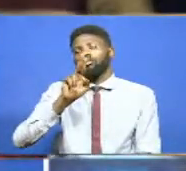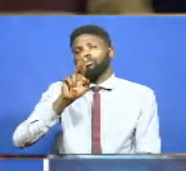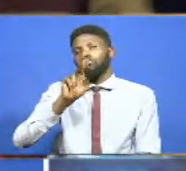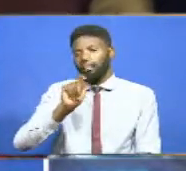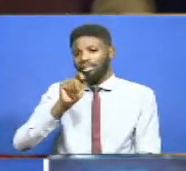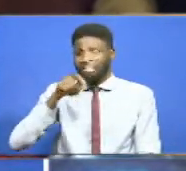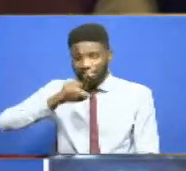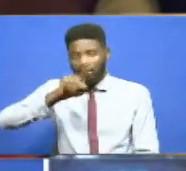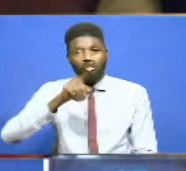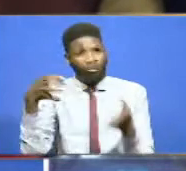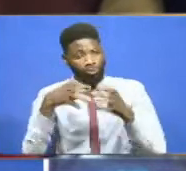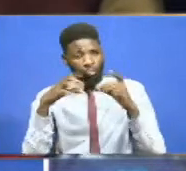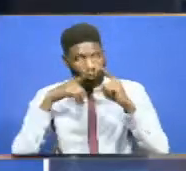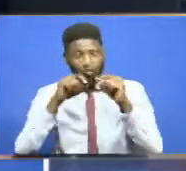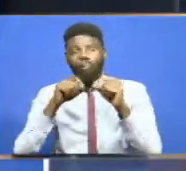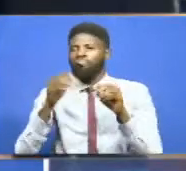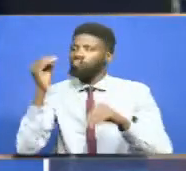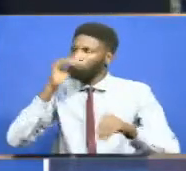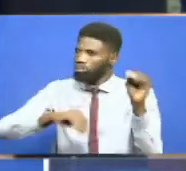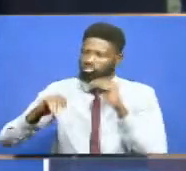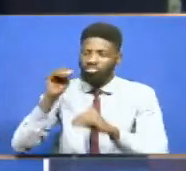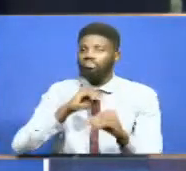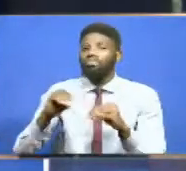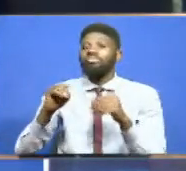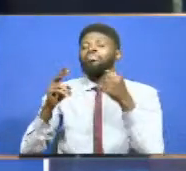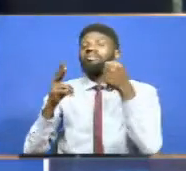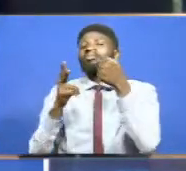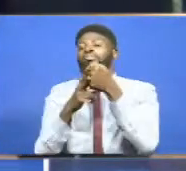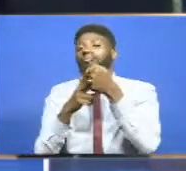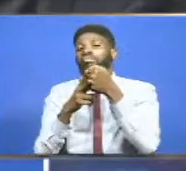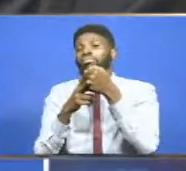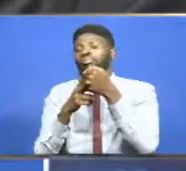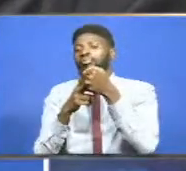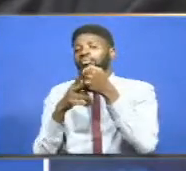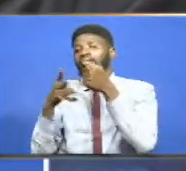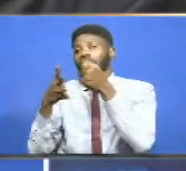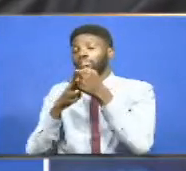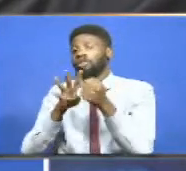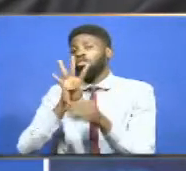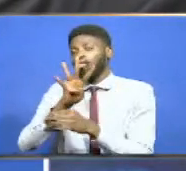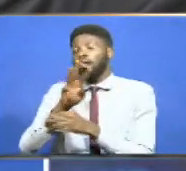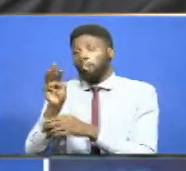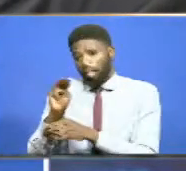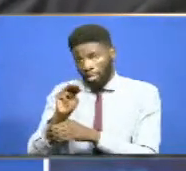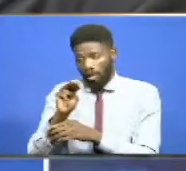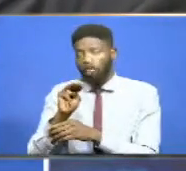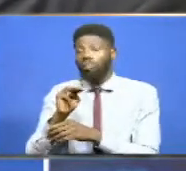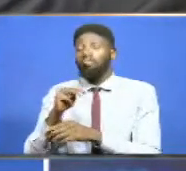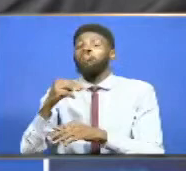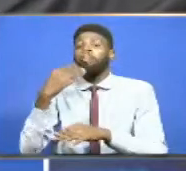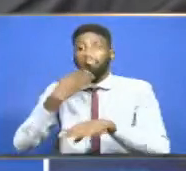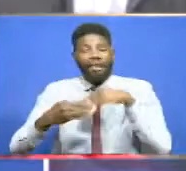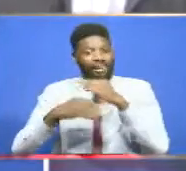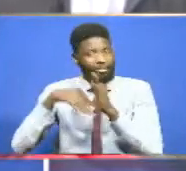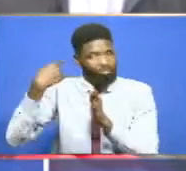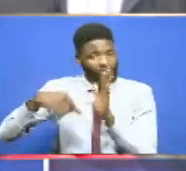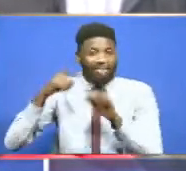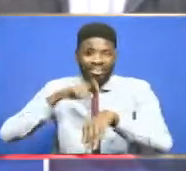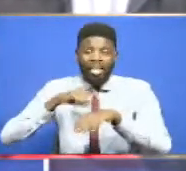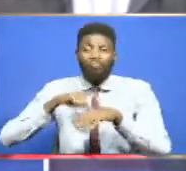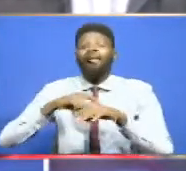wamechangisha shilingi milioni 794 kwa ujenzi wa kiwanda hicho kama ilivyokubaliwa wakati wa mkutano mkuu